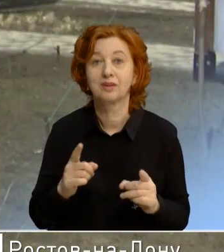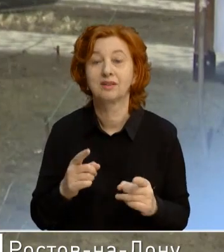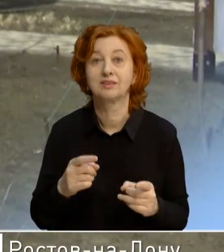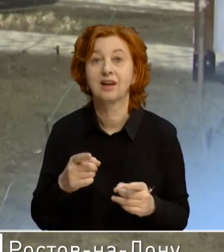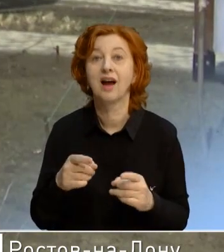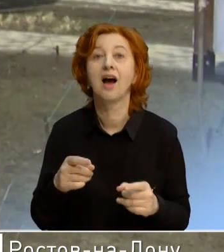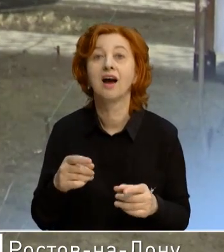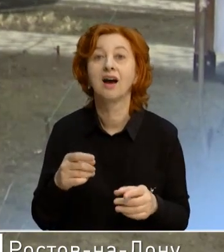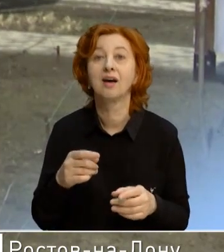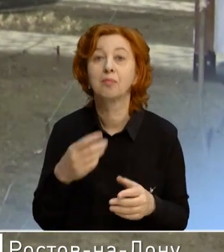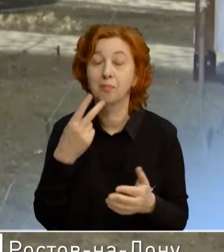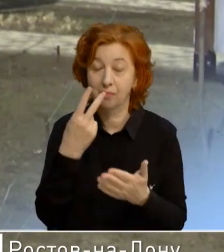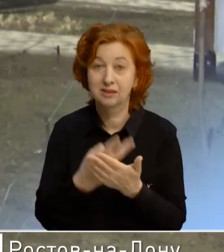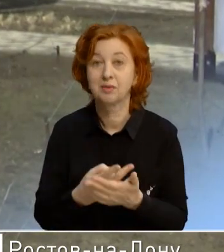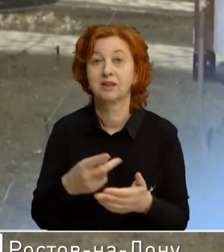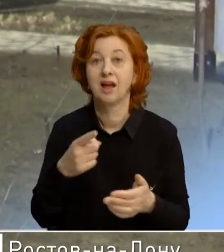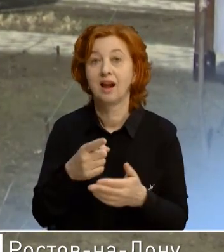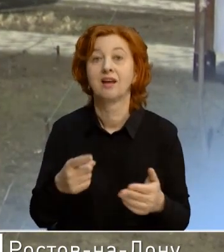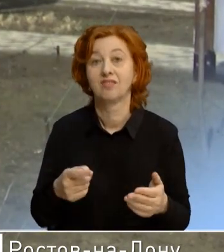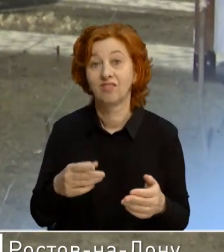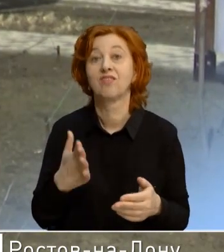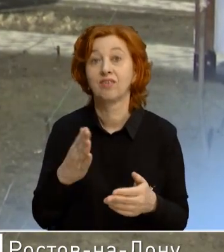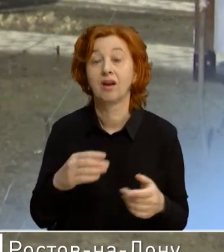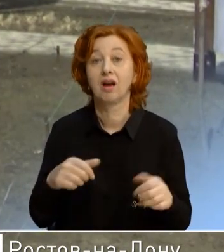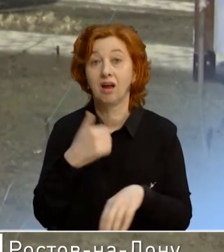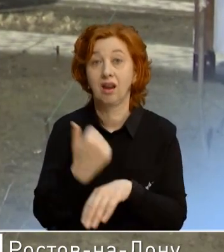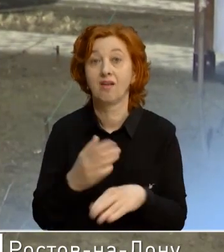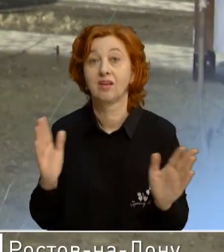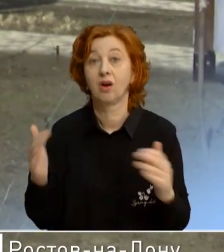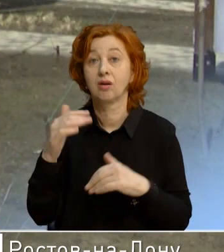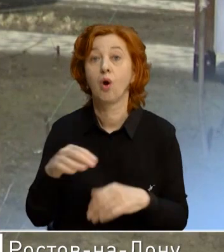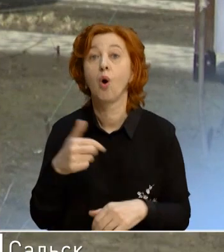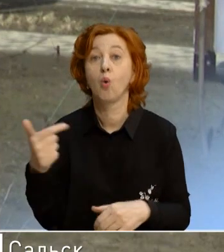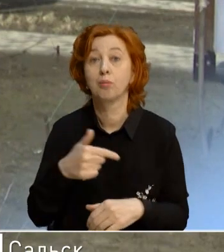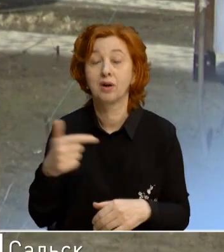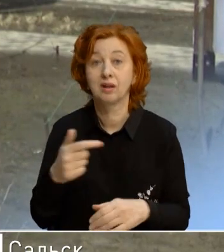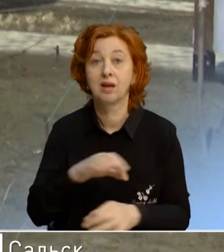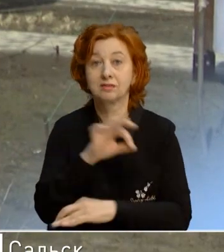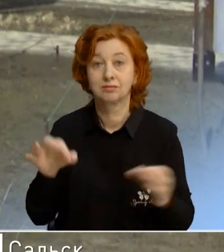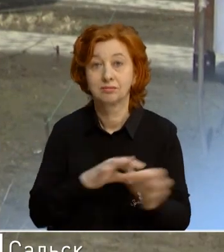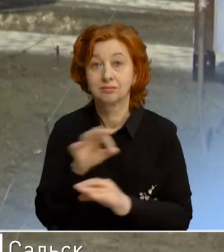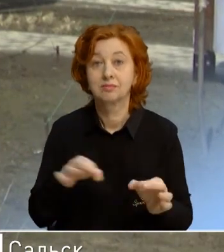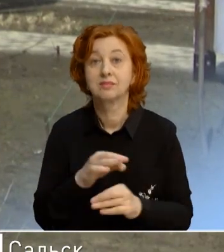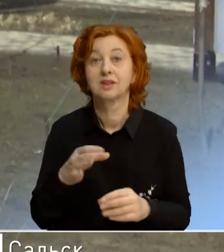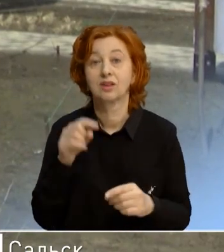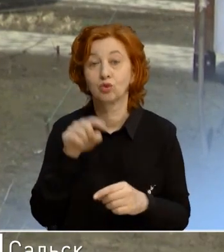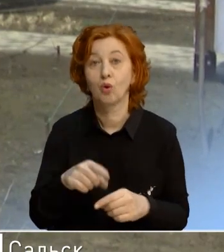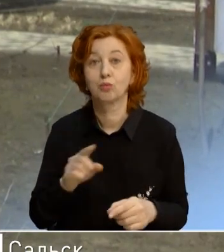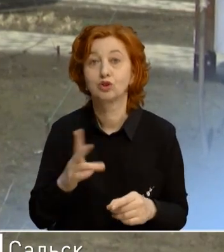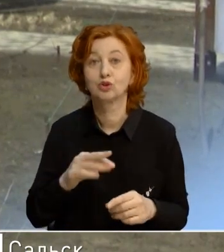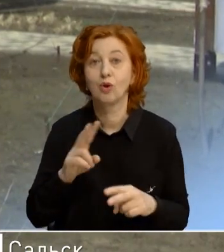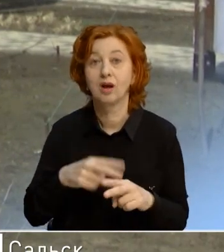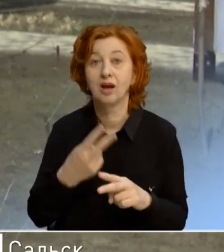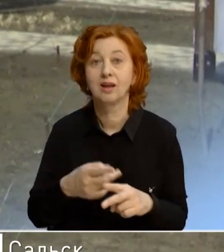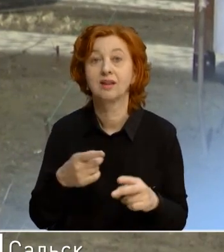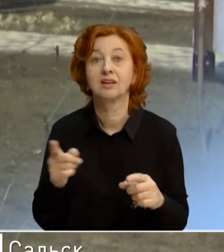моментам, которые вот мы сегодня посмотрели в рамках национальных проектов, в рамках губернаторского контроля. Вот, потому что это